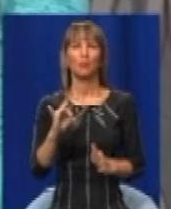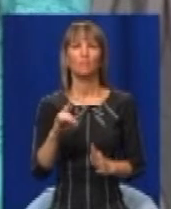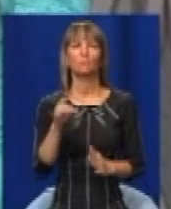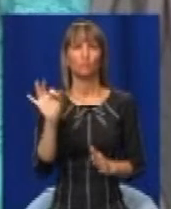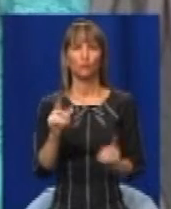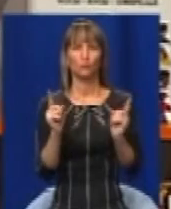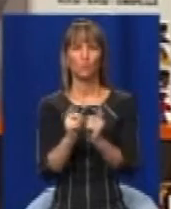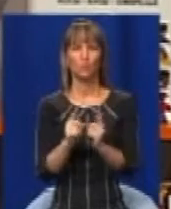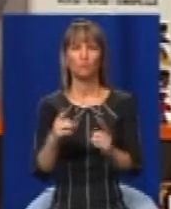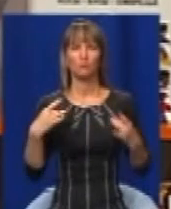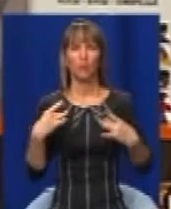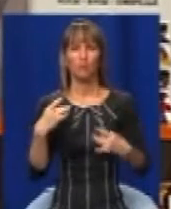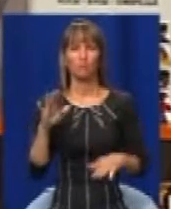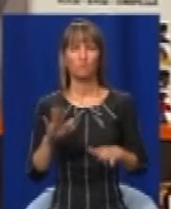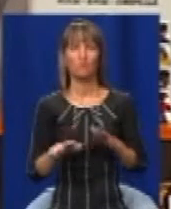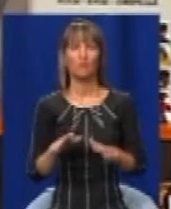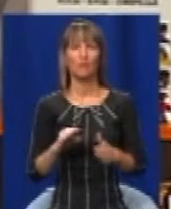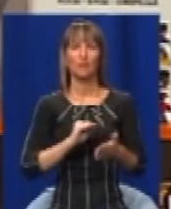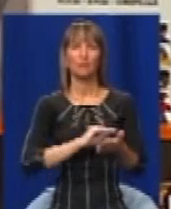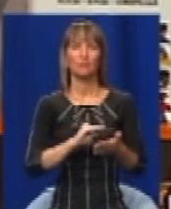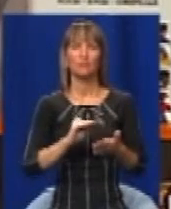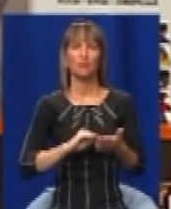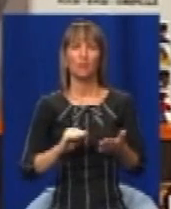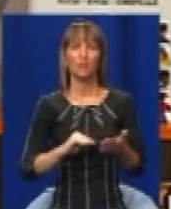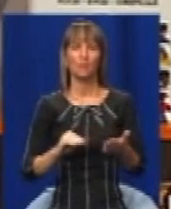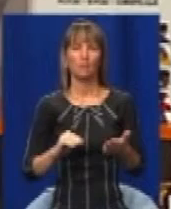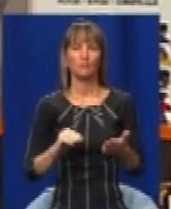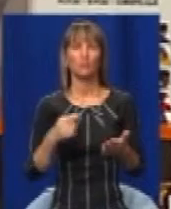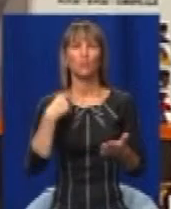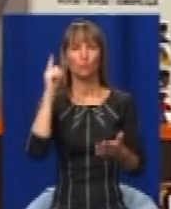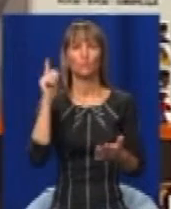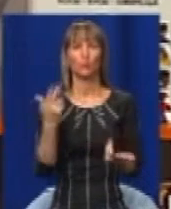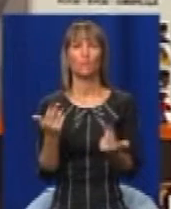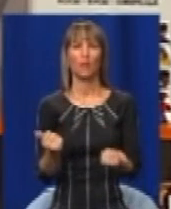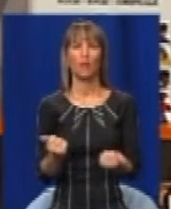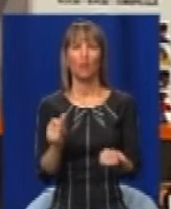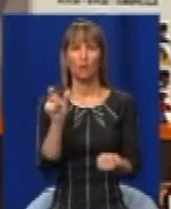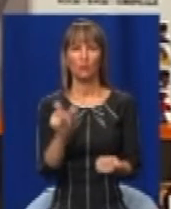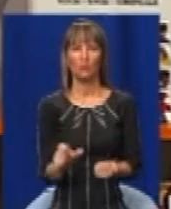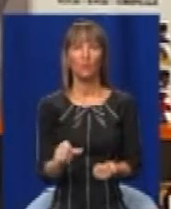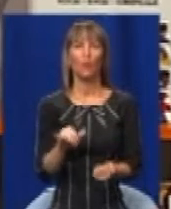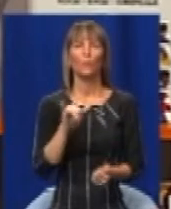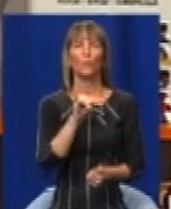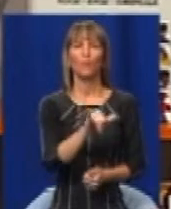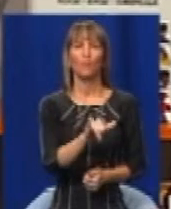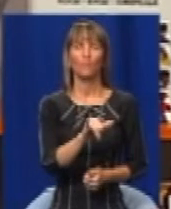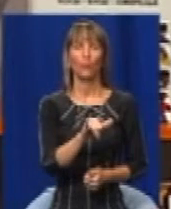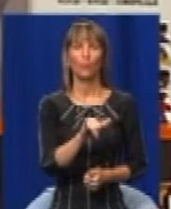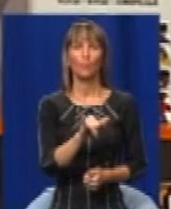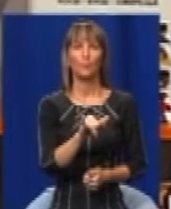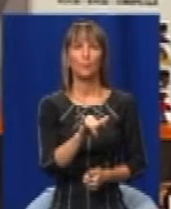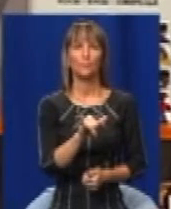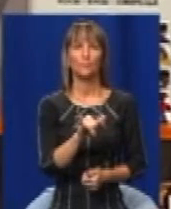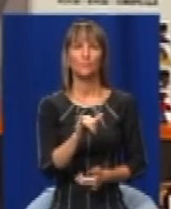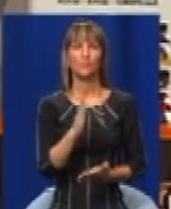негативними якостями? Ну, сценарист, я так думаю, що так, тому що у него, если он, вот у